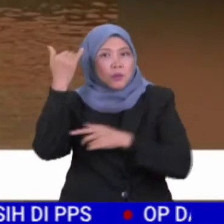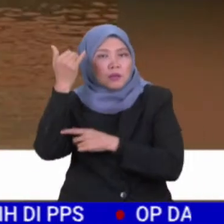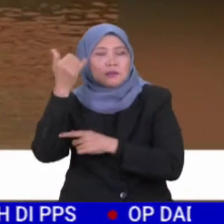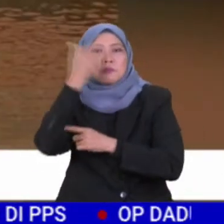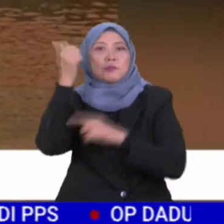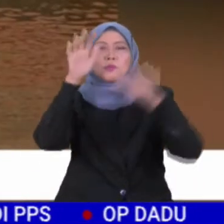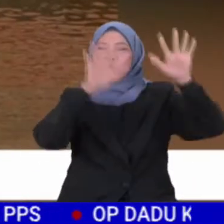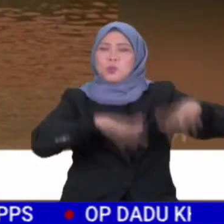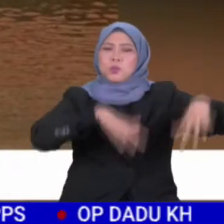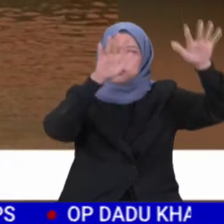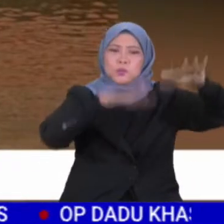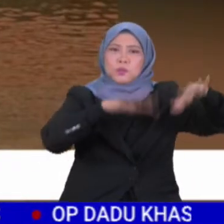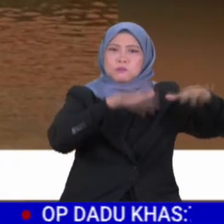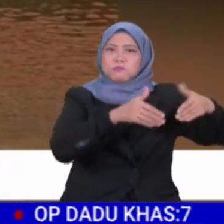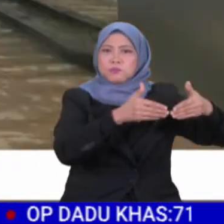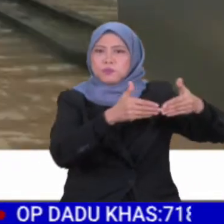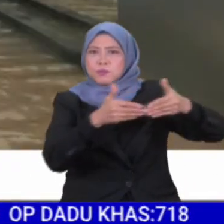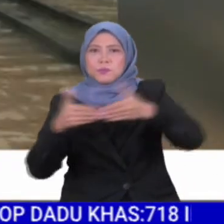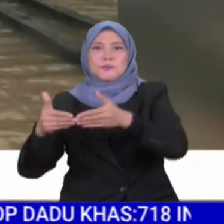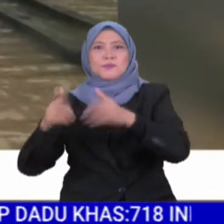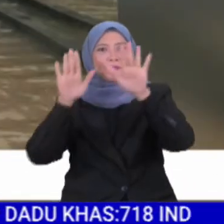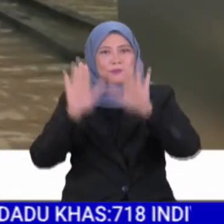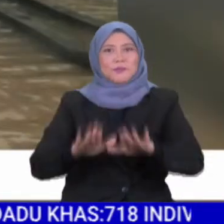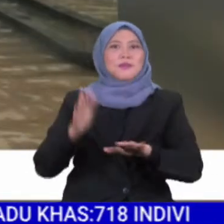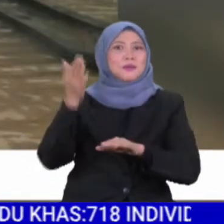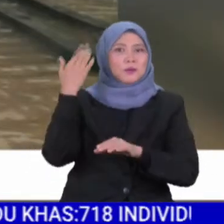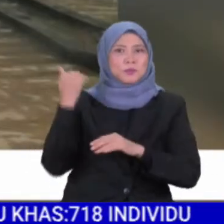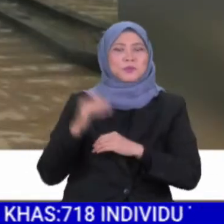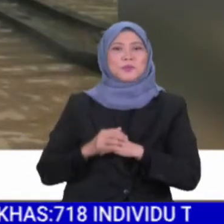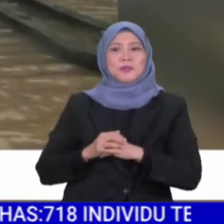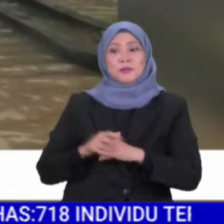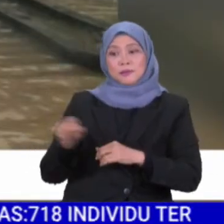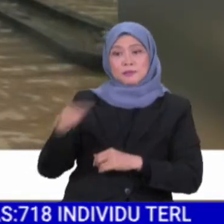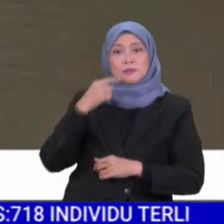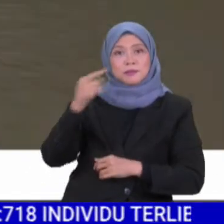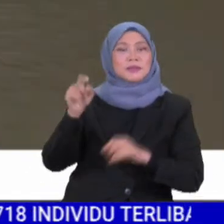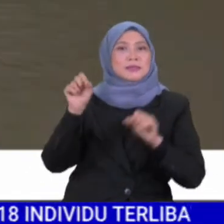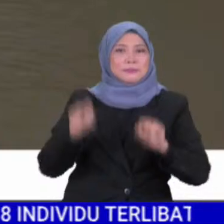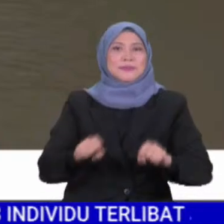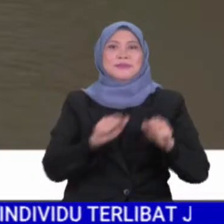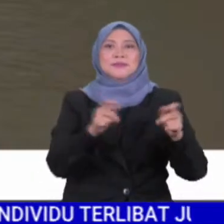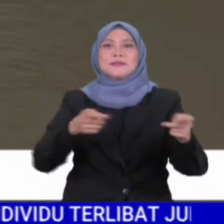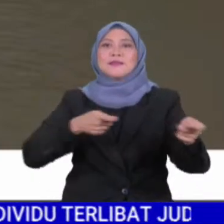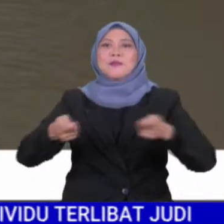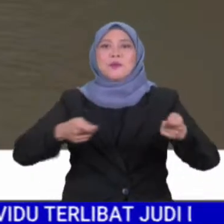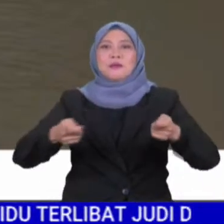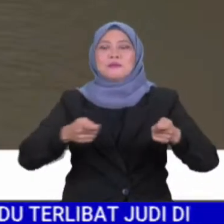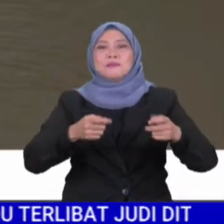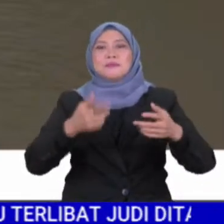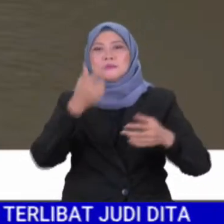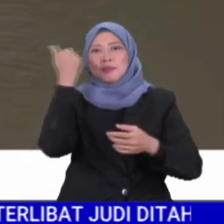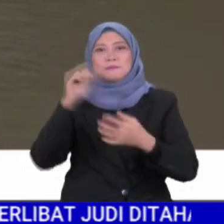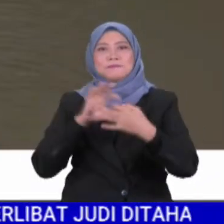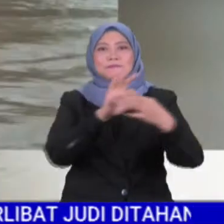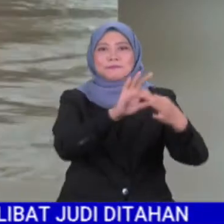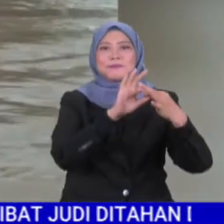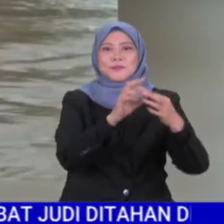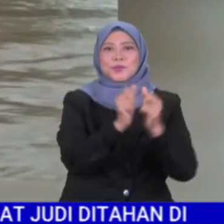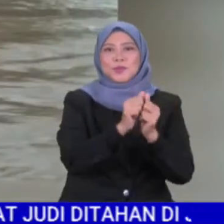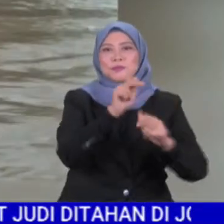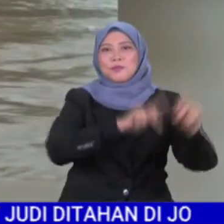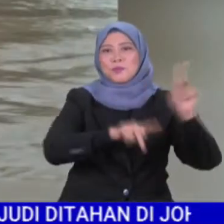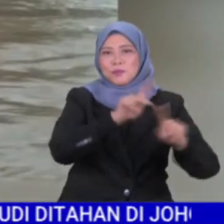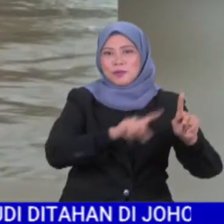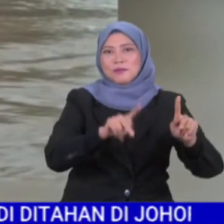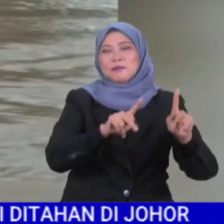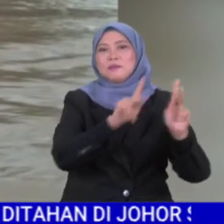yang berlaku pada Ahad lalu. Walau bagaimanapun katanya, keadaan masih terkawal hasil kerjasama daripada komuniti penduduk